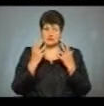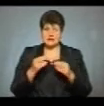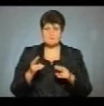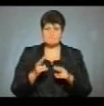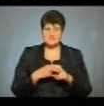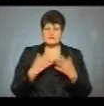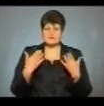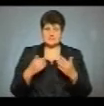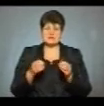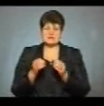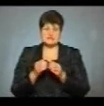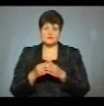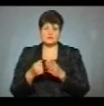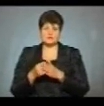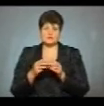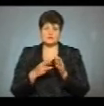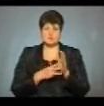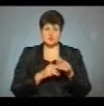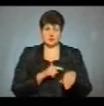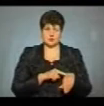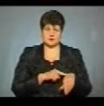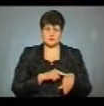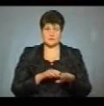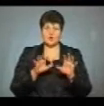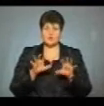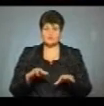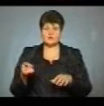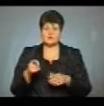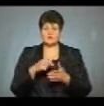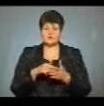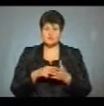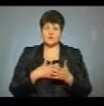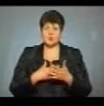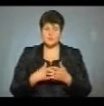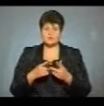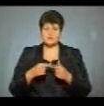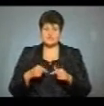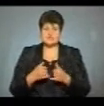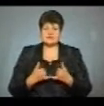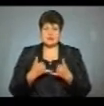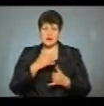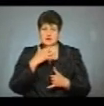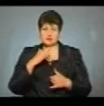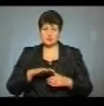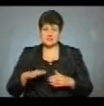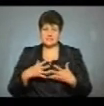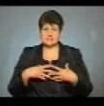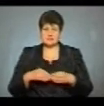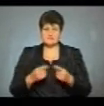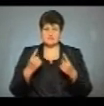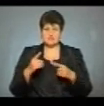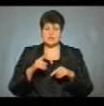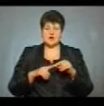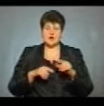з 10 до 17 години. Голова Тернопільської міської громадської організації для багатодітних сімей «Велика родина»